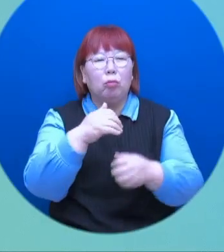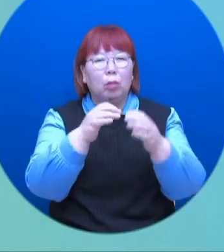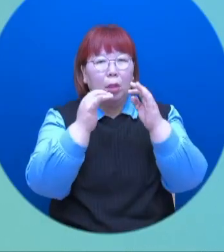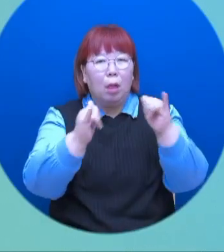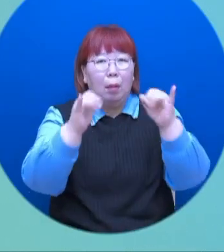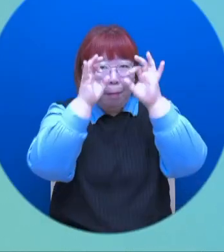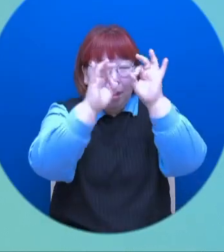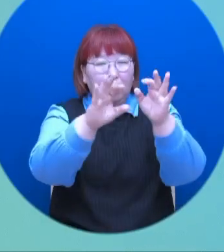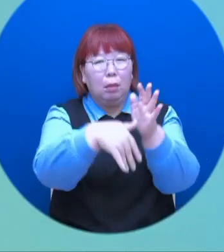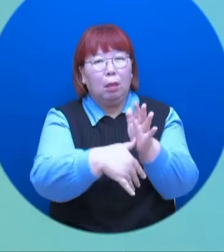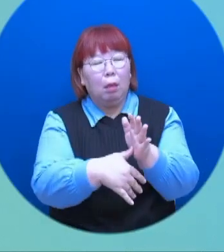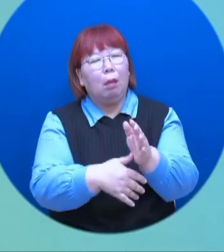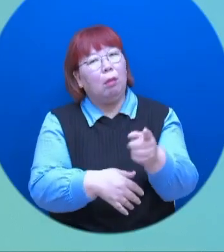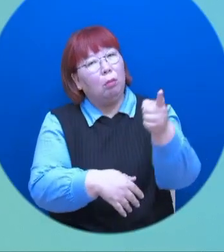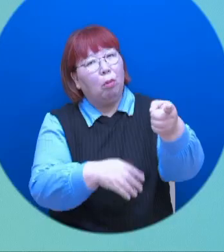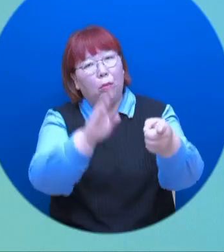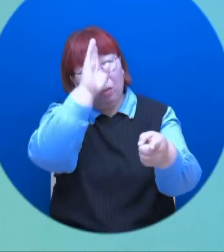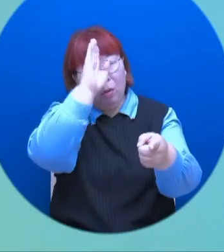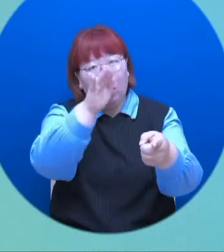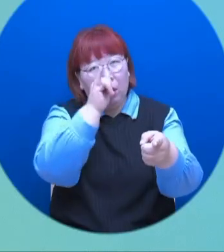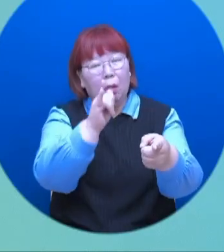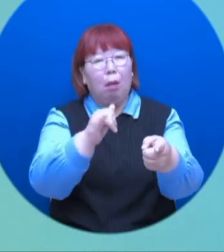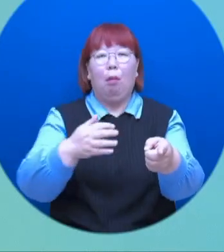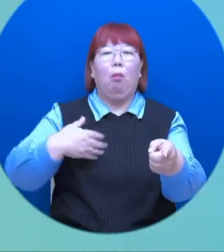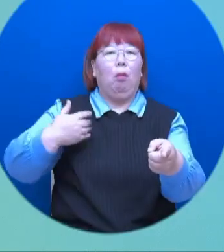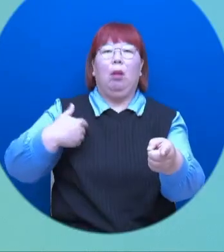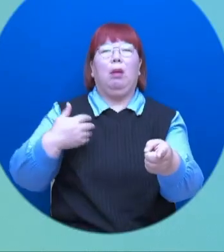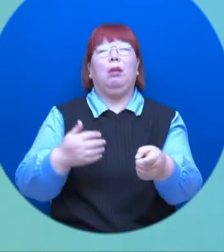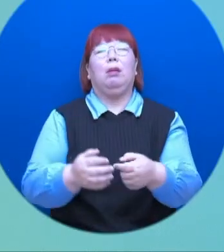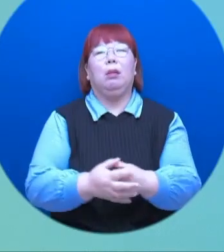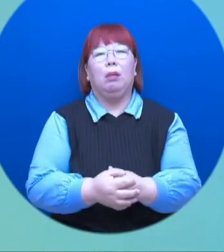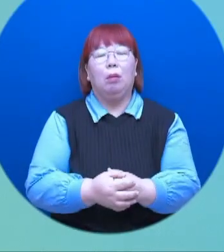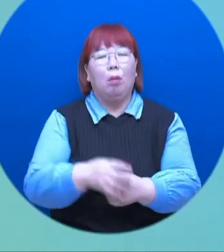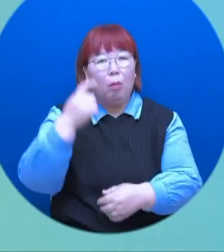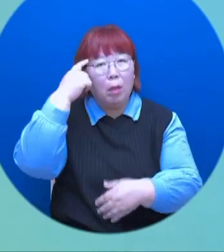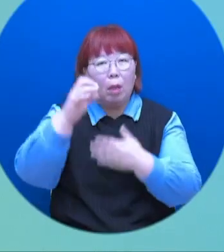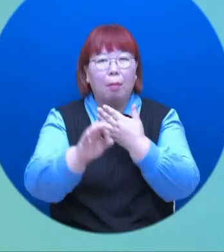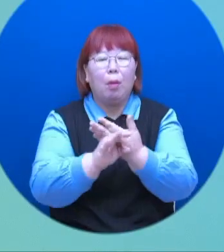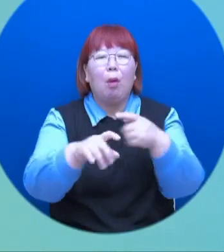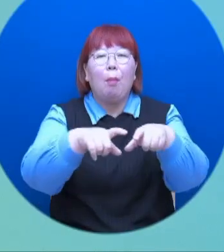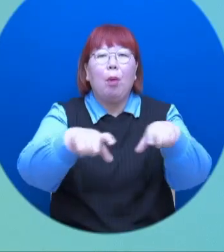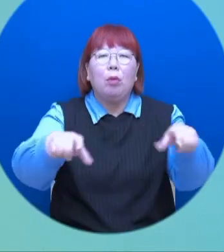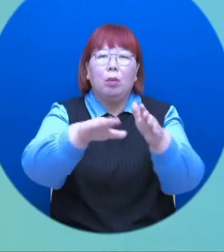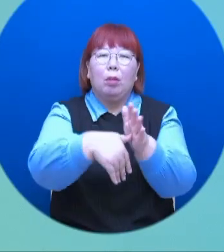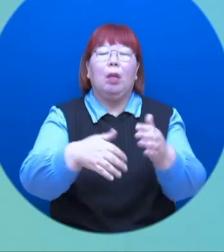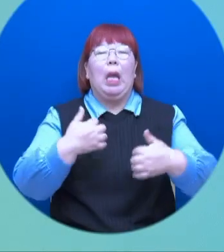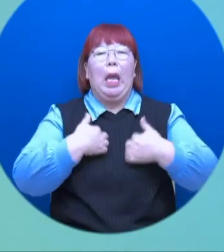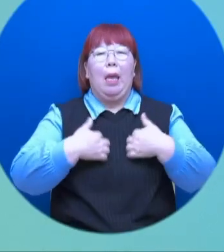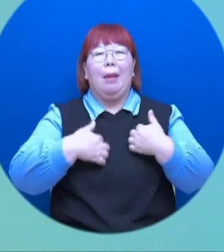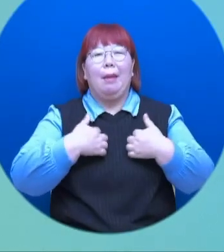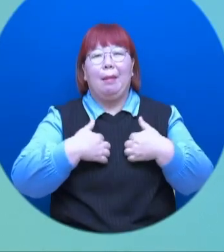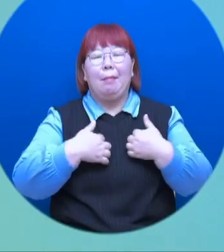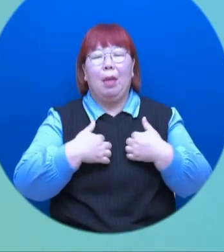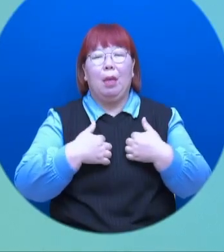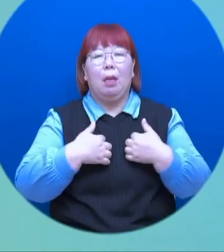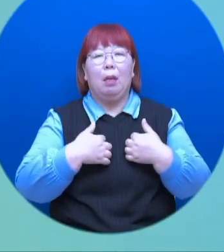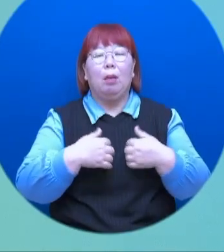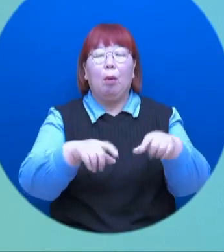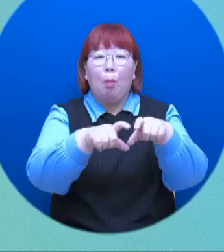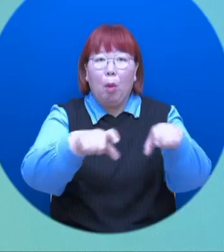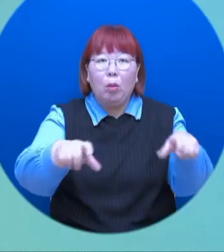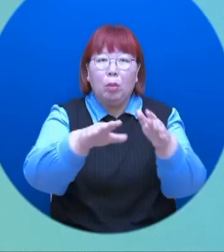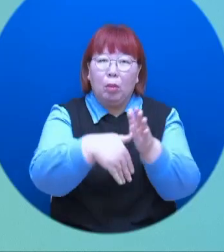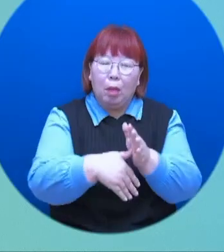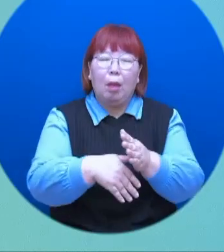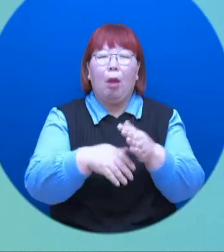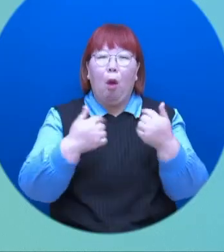병이 있다 상상을 못합니다. 왜? 평소 해피하니까. 평소